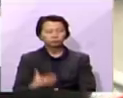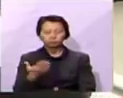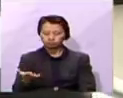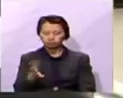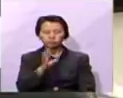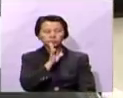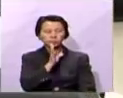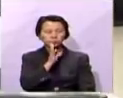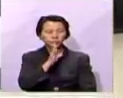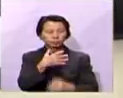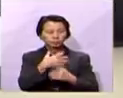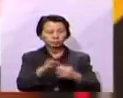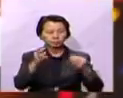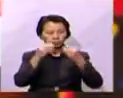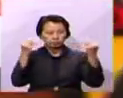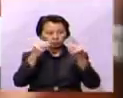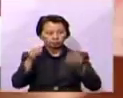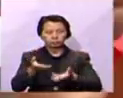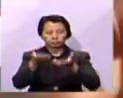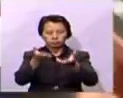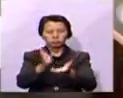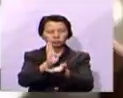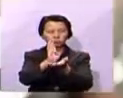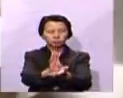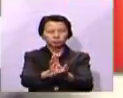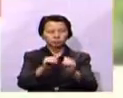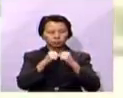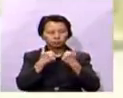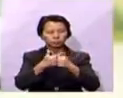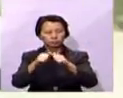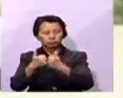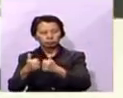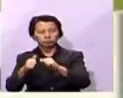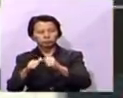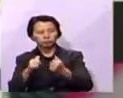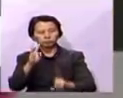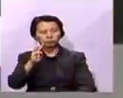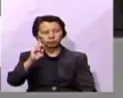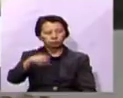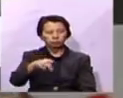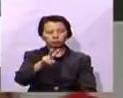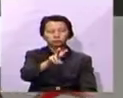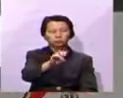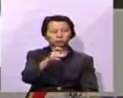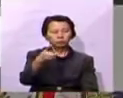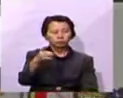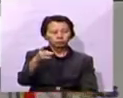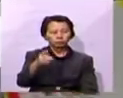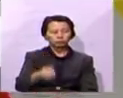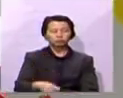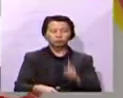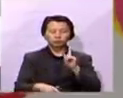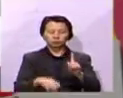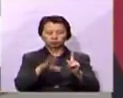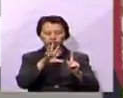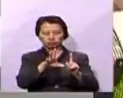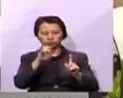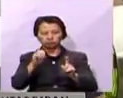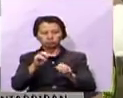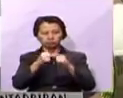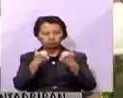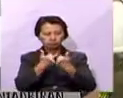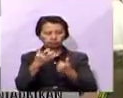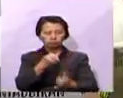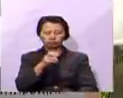Beliau berkata demikian selepas majlis penyerahan bantuan kepada Persatuan-Persatuan Sukan Wilayah Persekutuan 2018. Sebanyak 150 persatuan